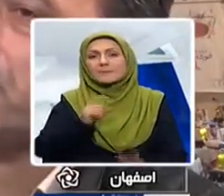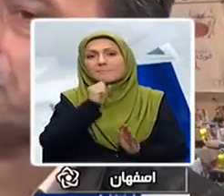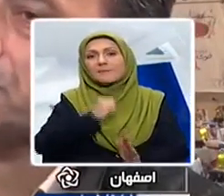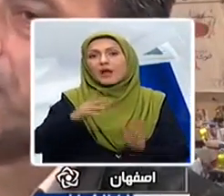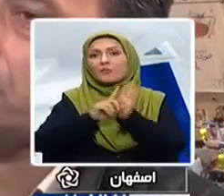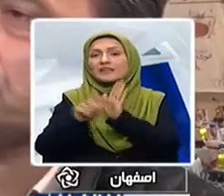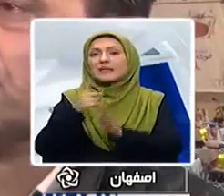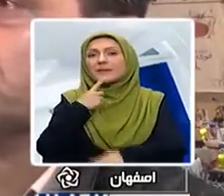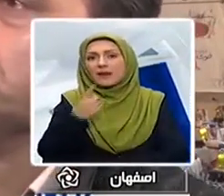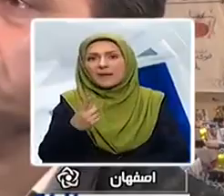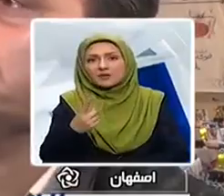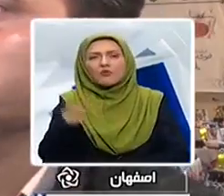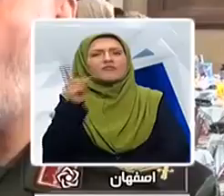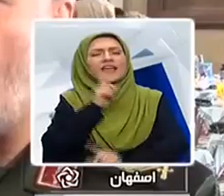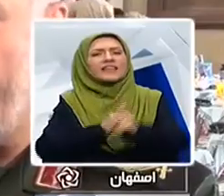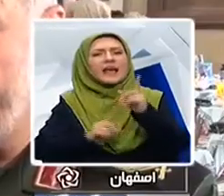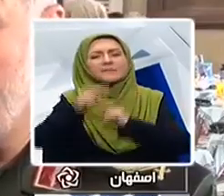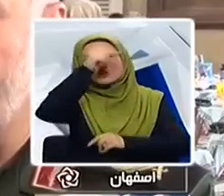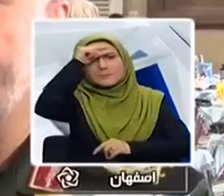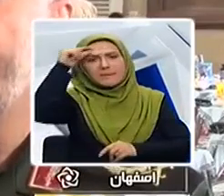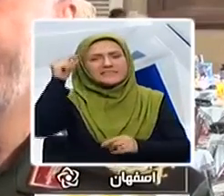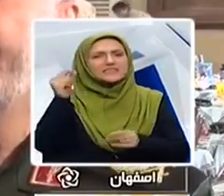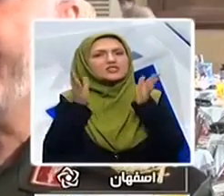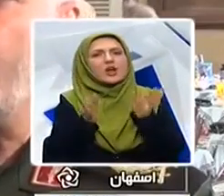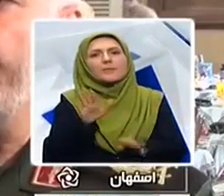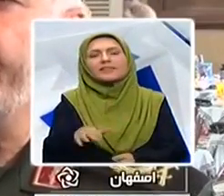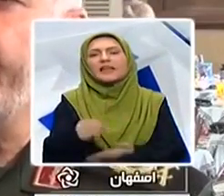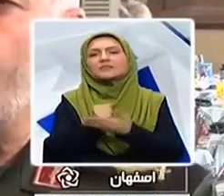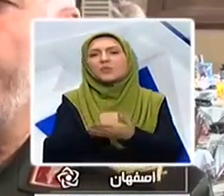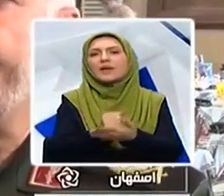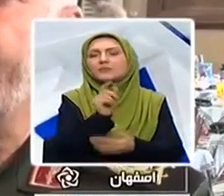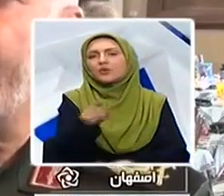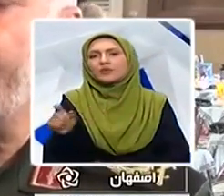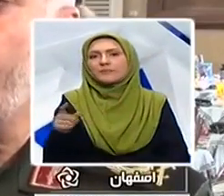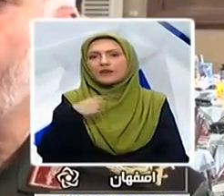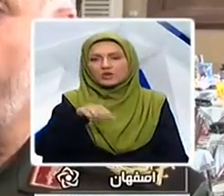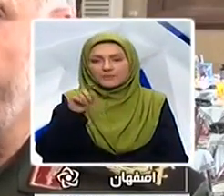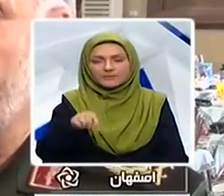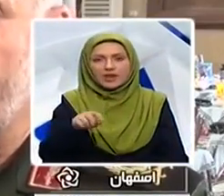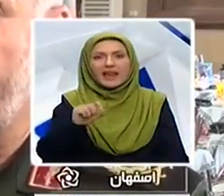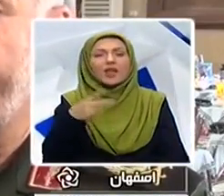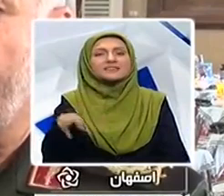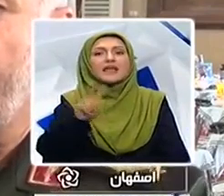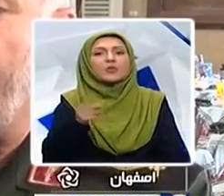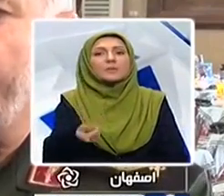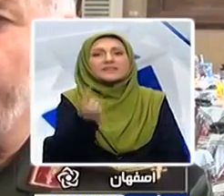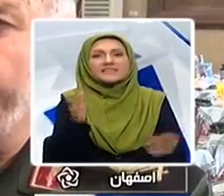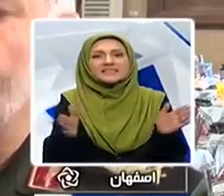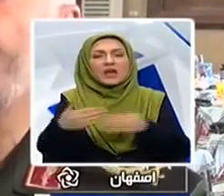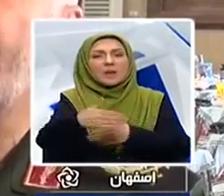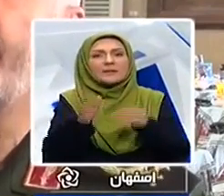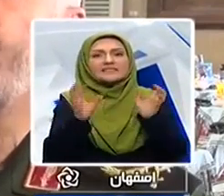رهبری بسیجی همیشه وسط میدانه. تا امروز 120 هزار بسته غذایی توزیع شده و